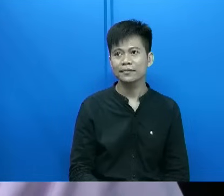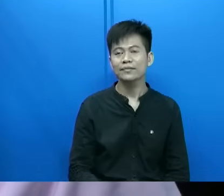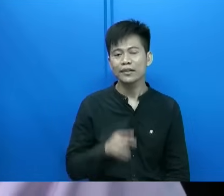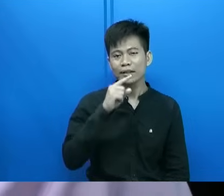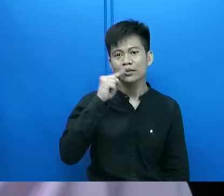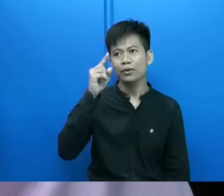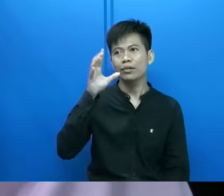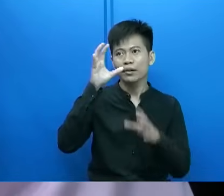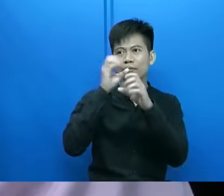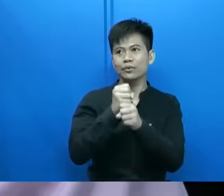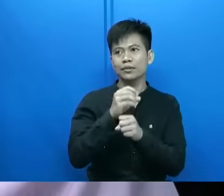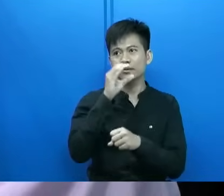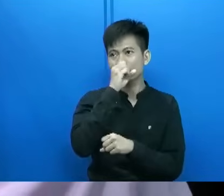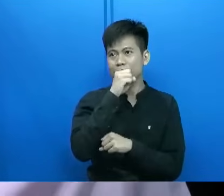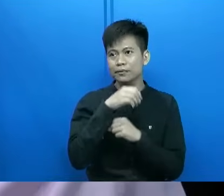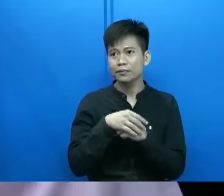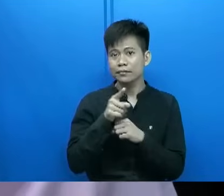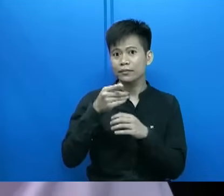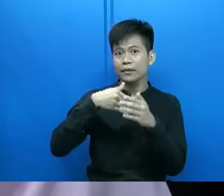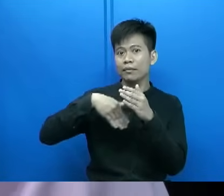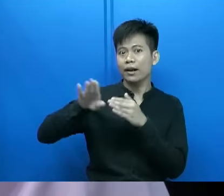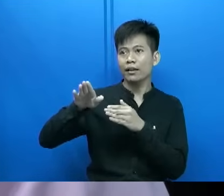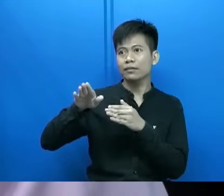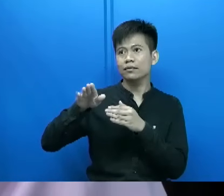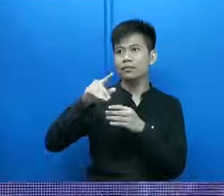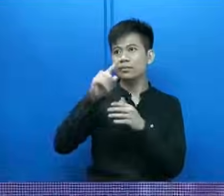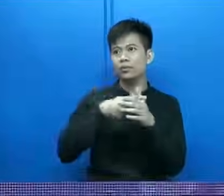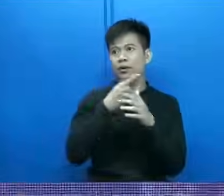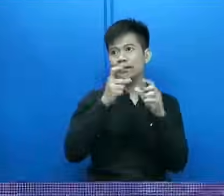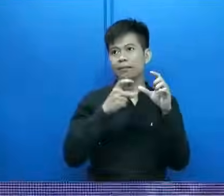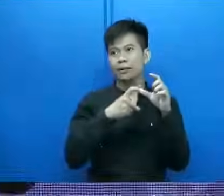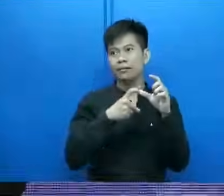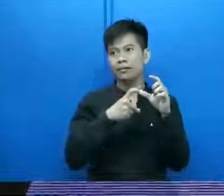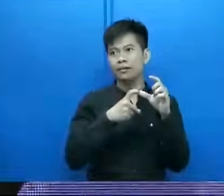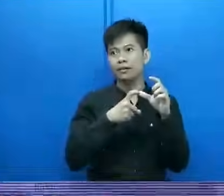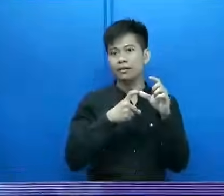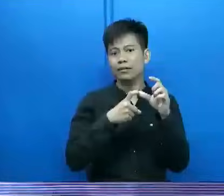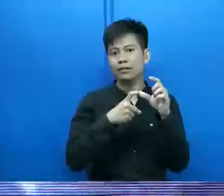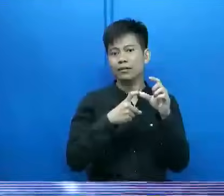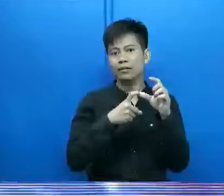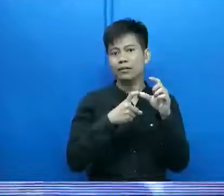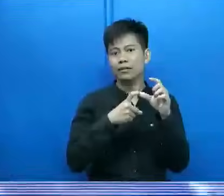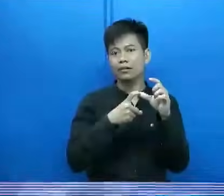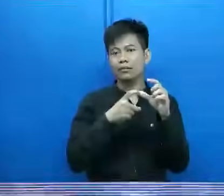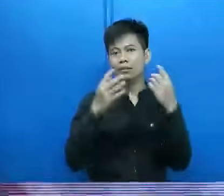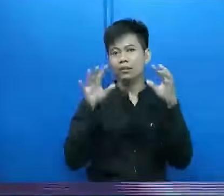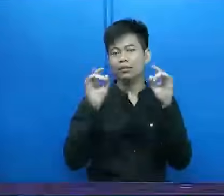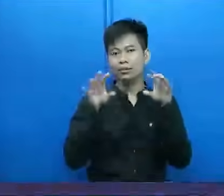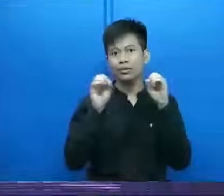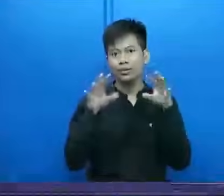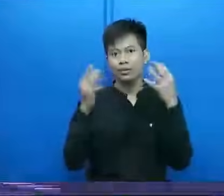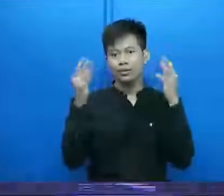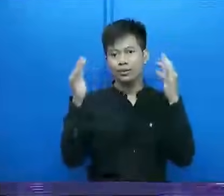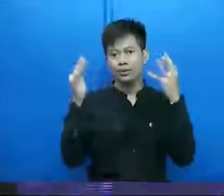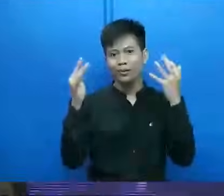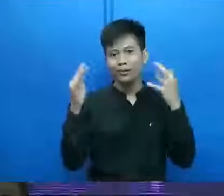dikabulkan. Anda berangkat nanti dengan rombongan kami bulan September tanggal 13. Tolong mas syaratnya. Ya.